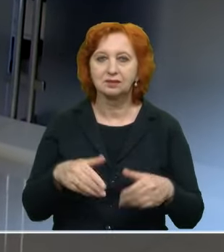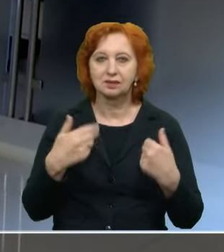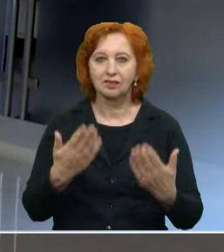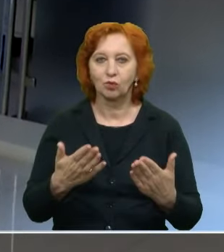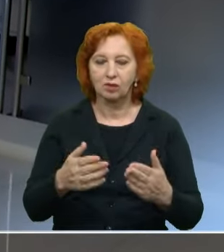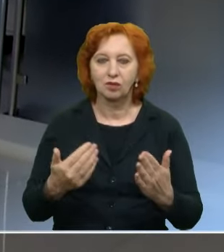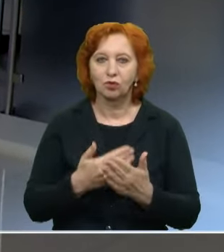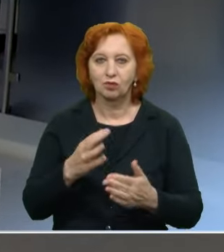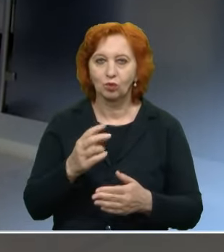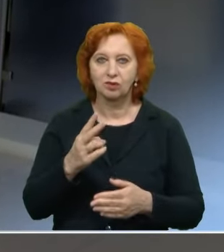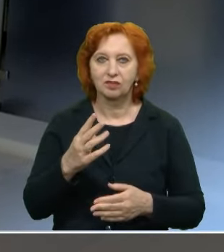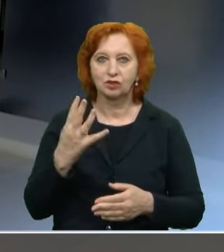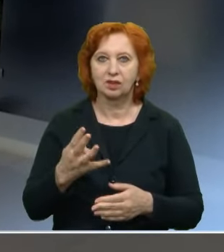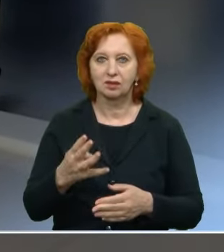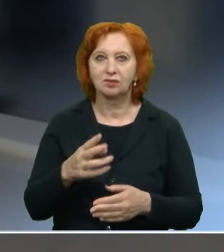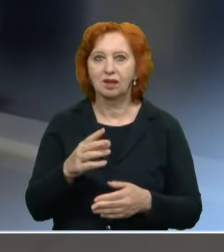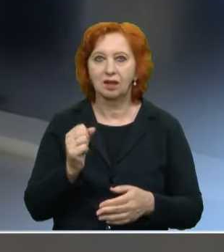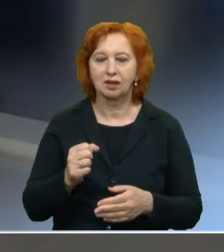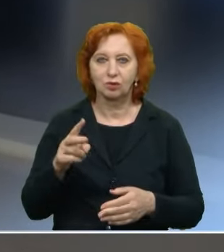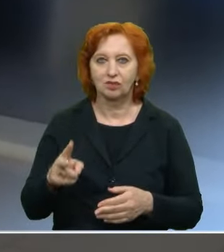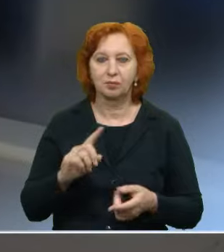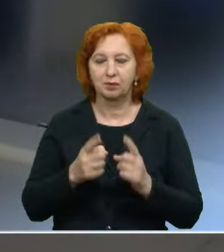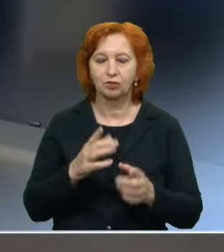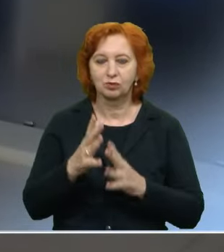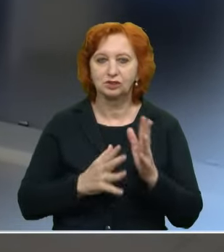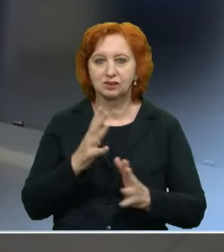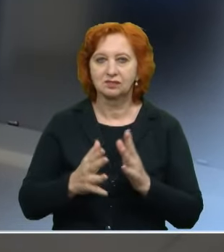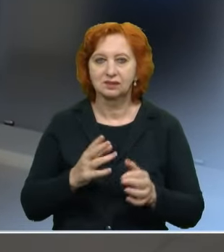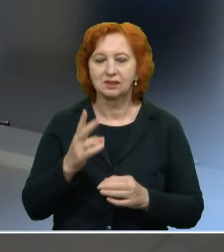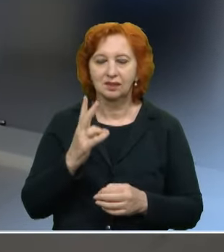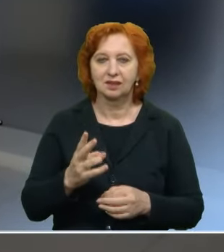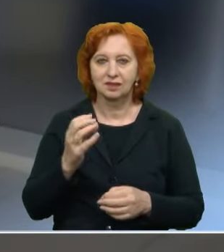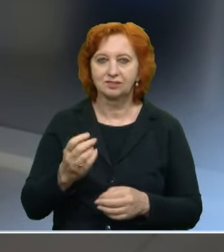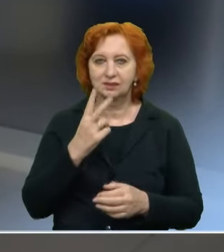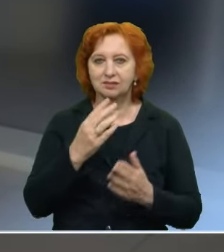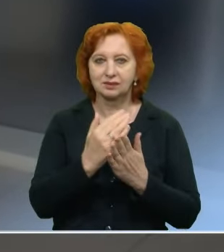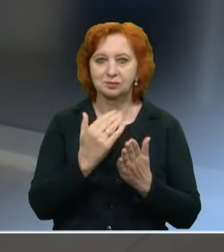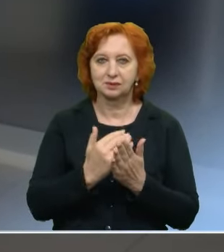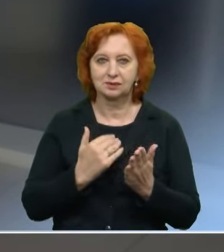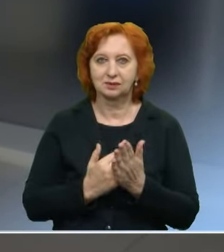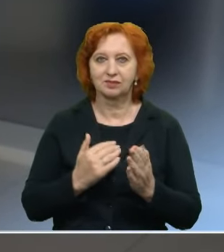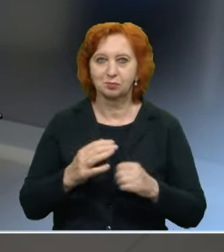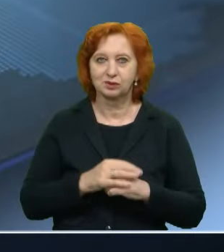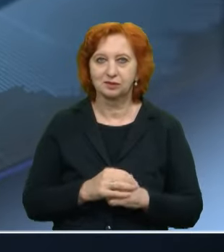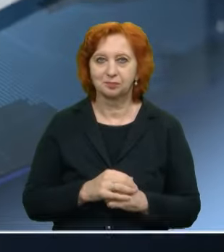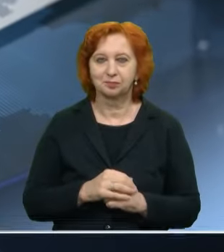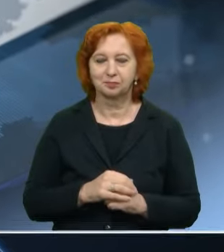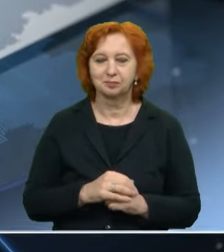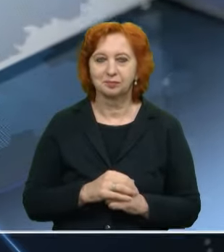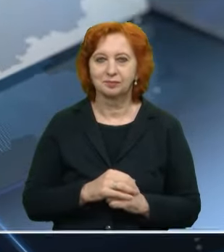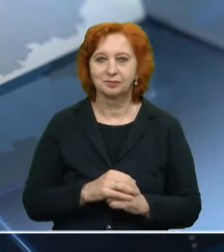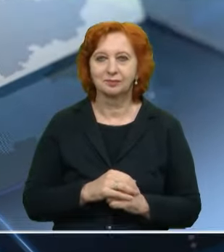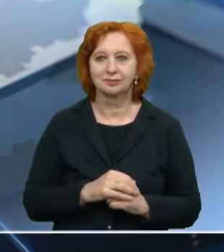Это новости региона на Дон-24 в студии Алла Локтионова. Перевод на русский жестовый язык Натальи Евсеевой. Смотрите в выпуске.